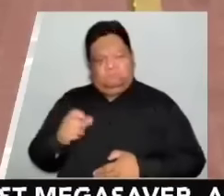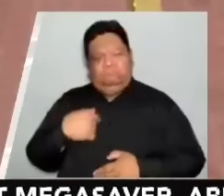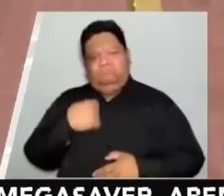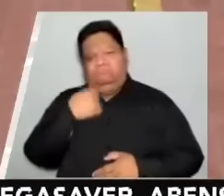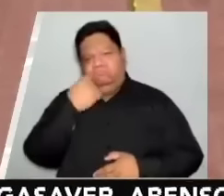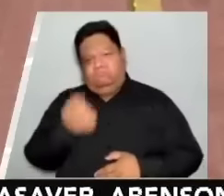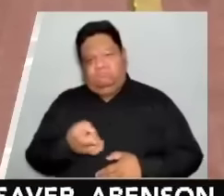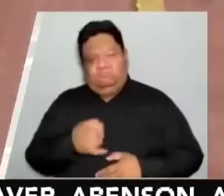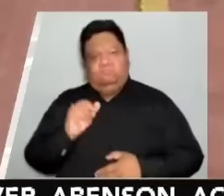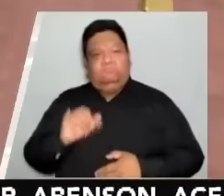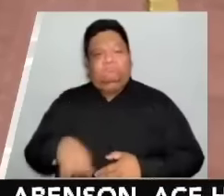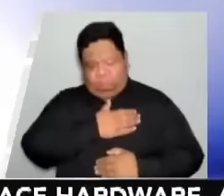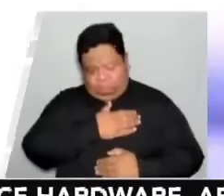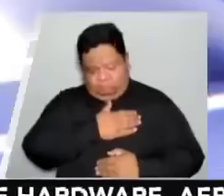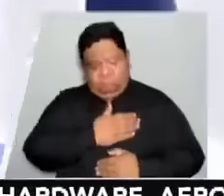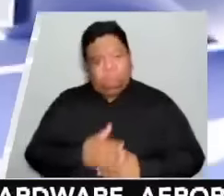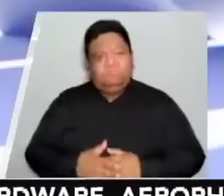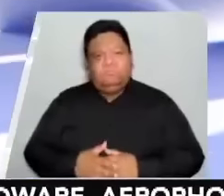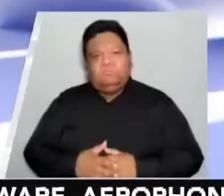sa GMA integrated